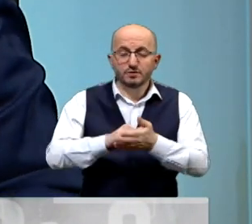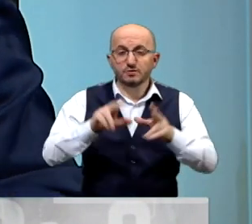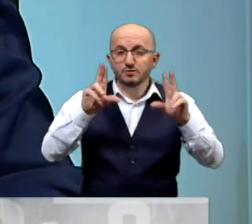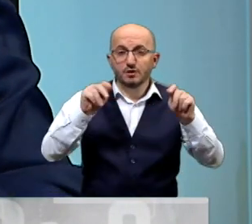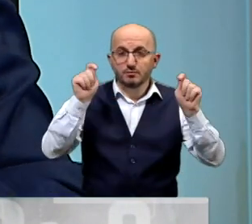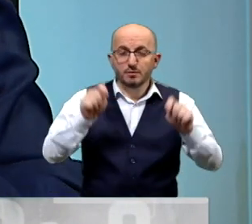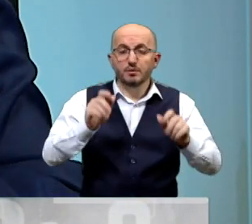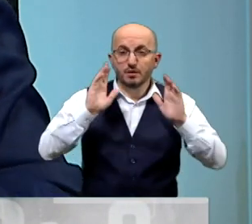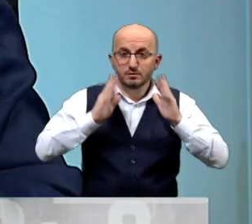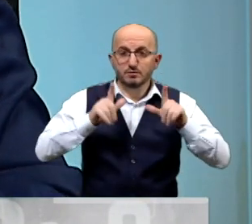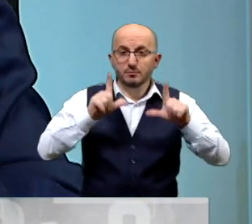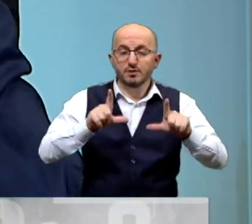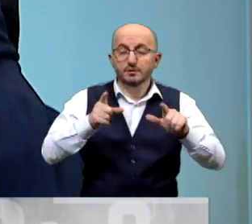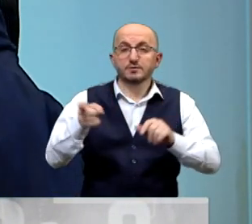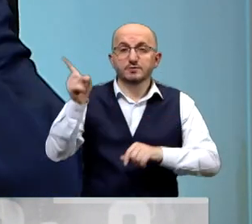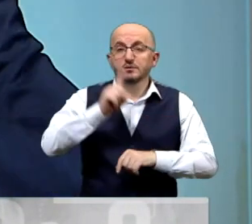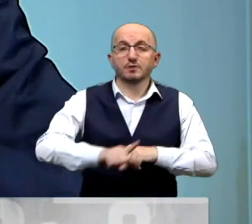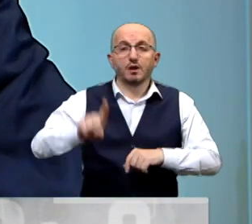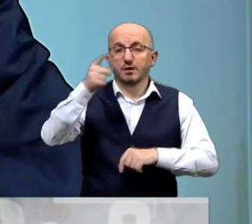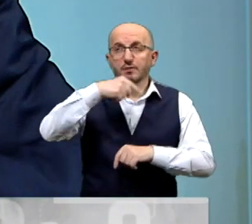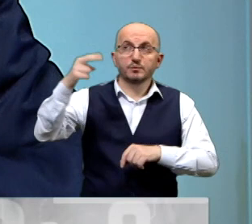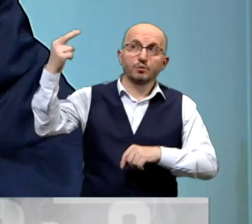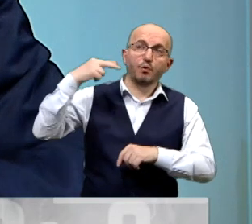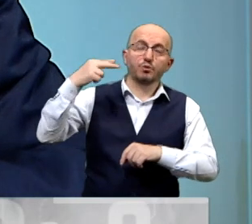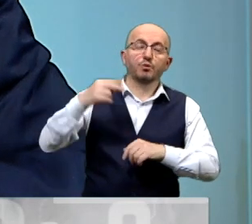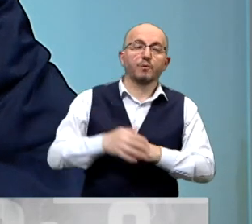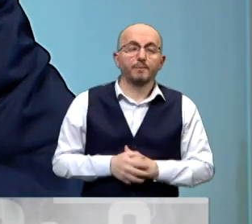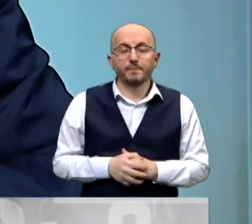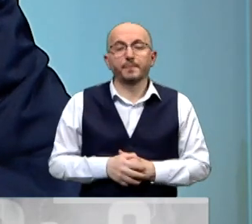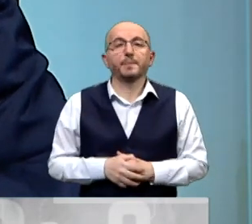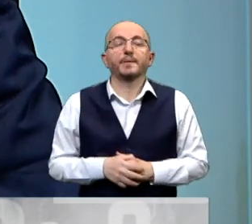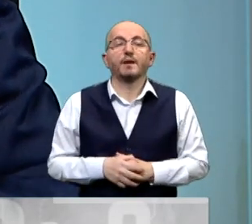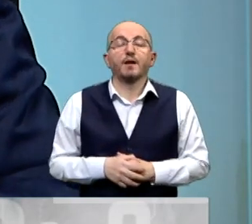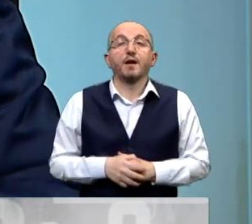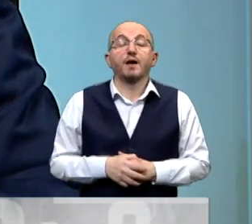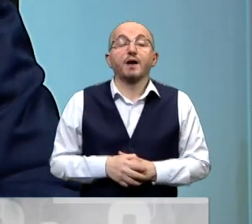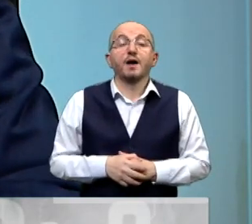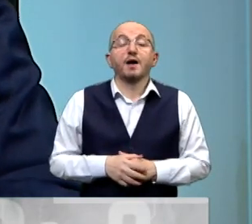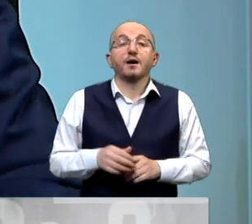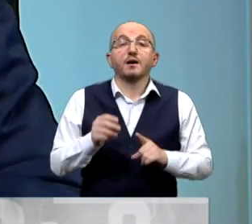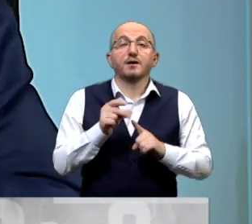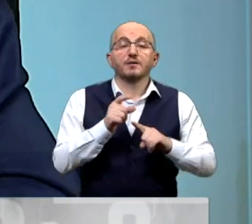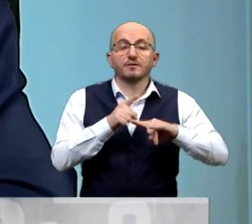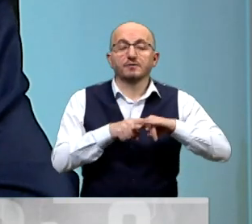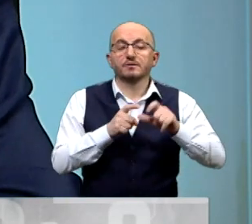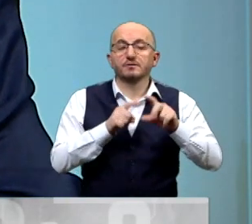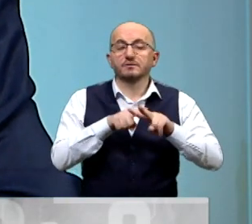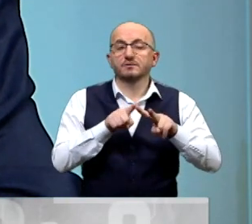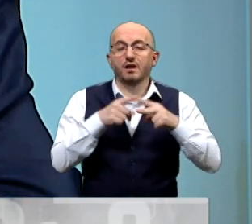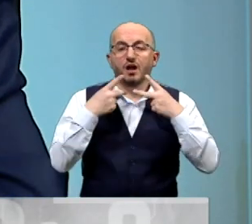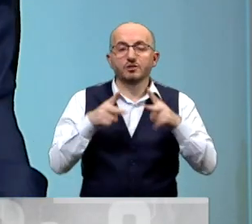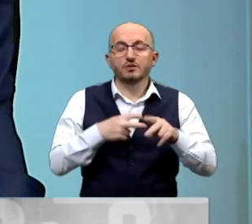yaparak kılmalıyız Zira Allah Bizi görüyor yani hani İhsan'dan İhsan tarif ederken